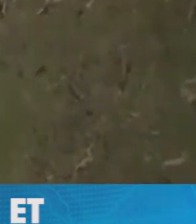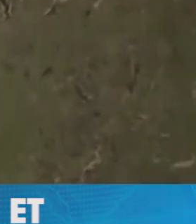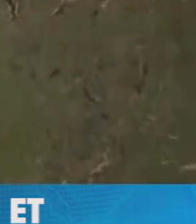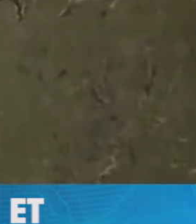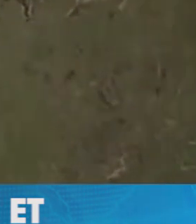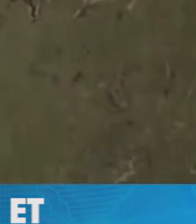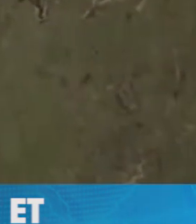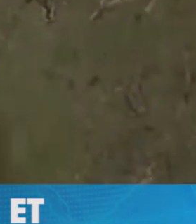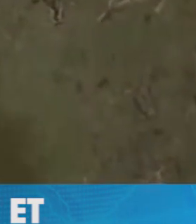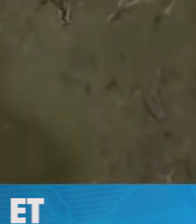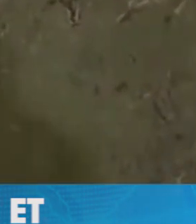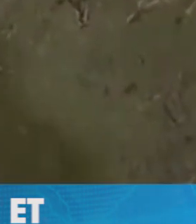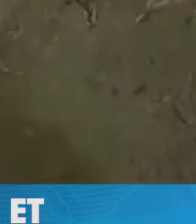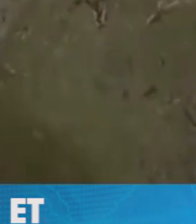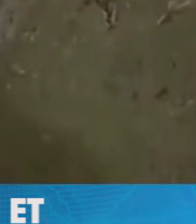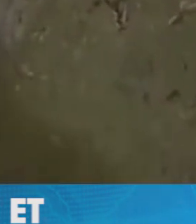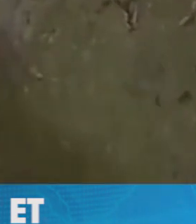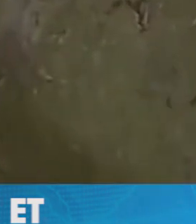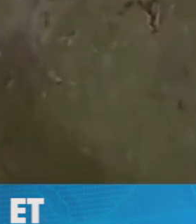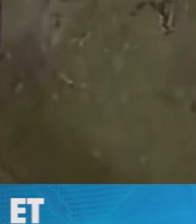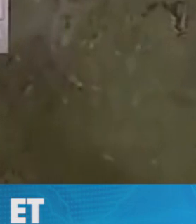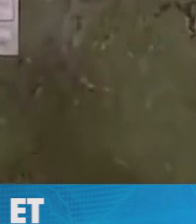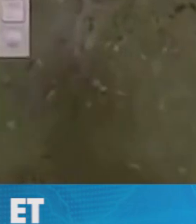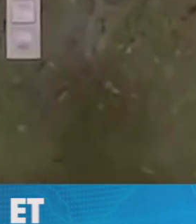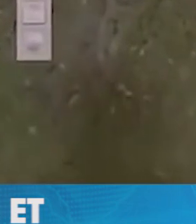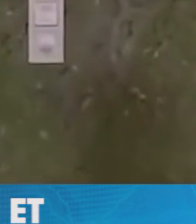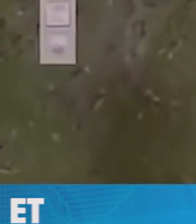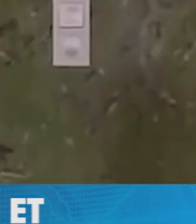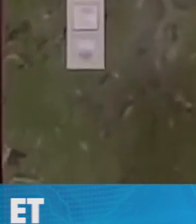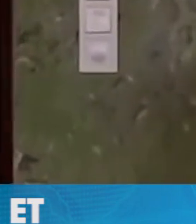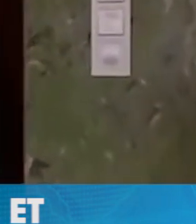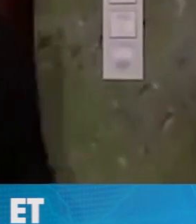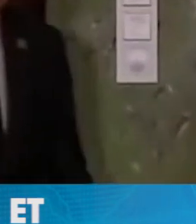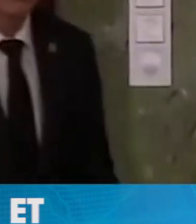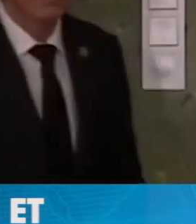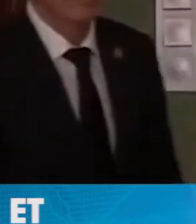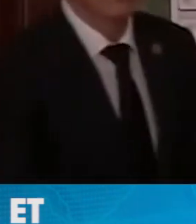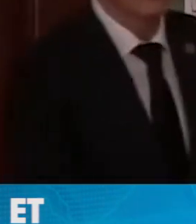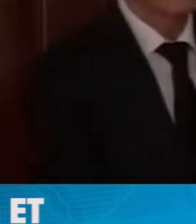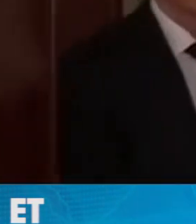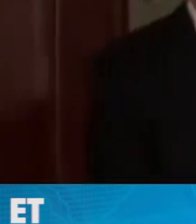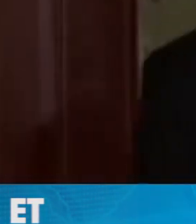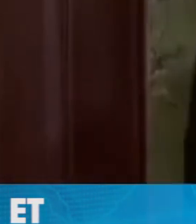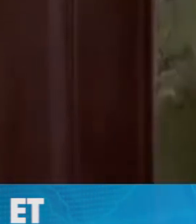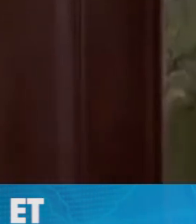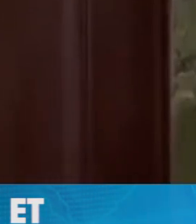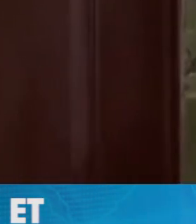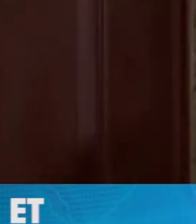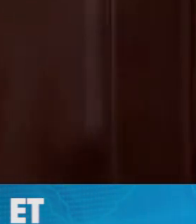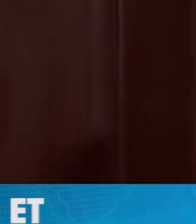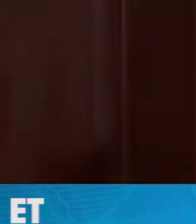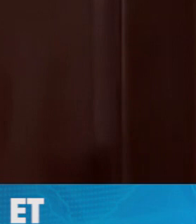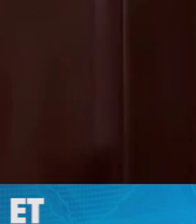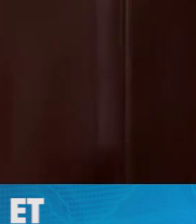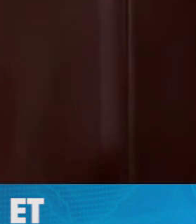paix, le prix Nobel donc 2022 est attribué ce vendredi aux militants des droits de l'homme biélorusse Aliés Bialyatsky et